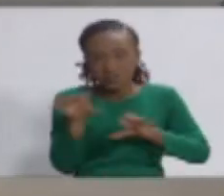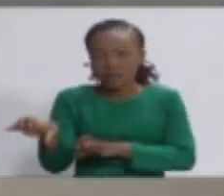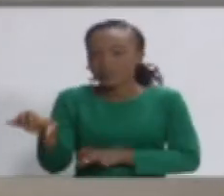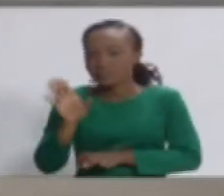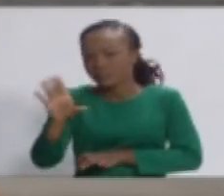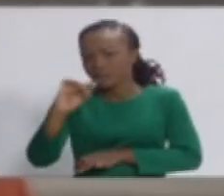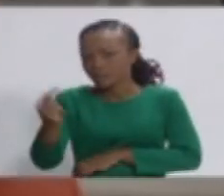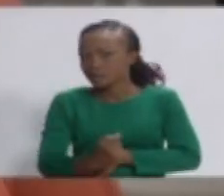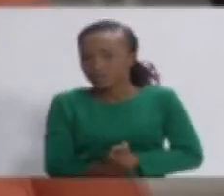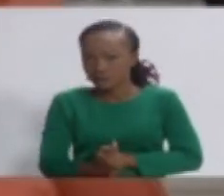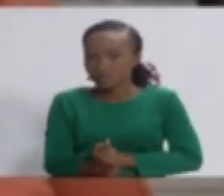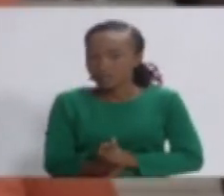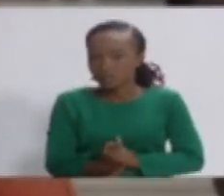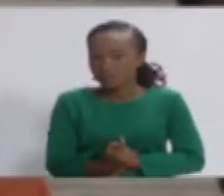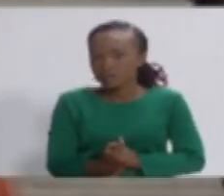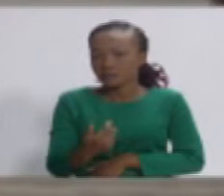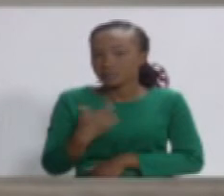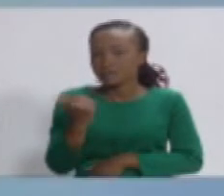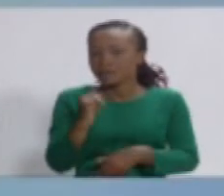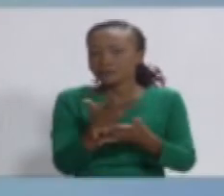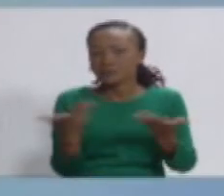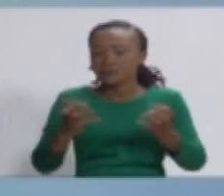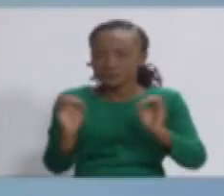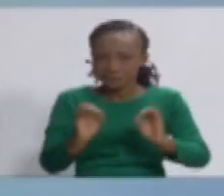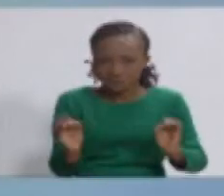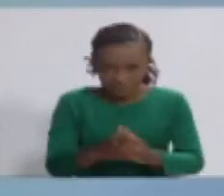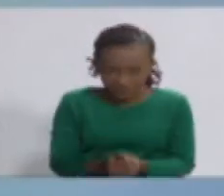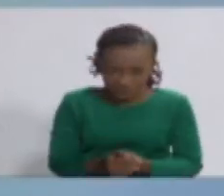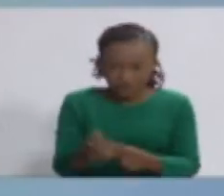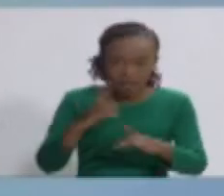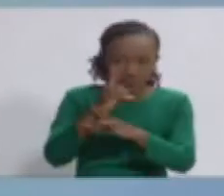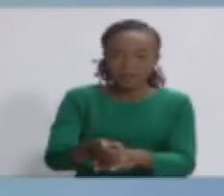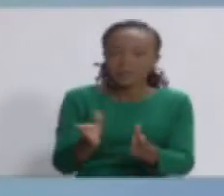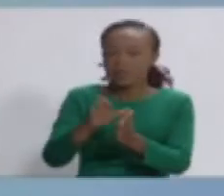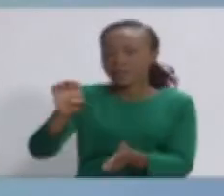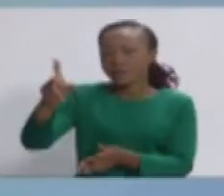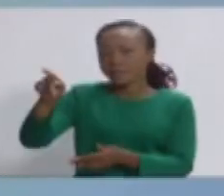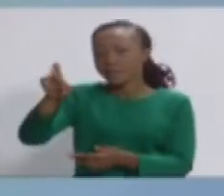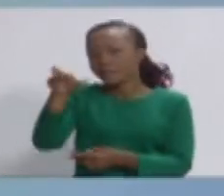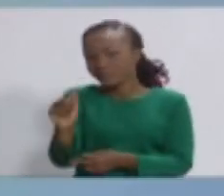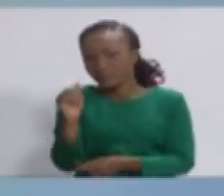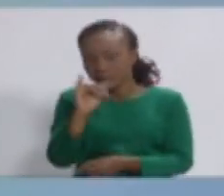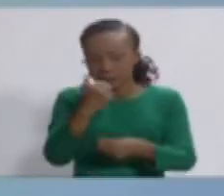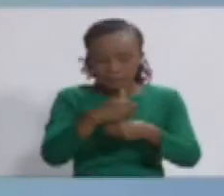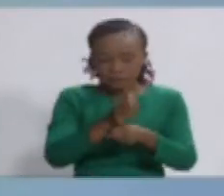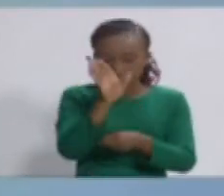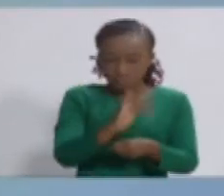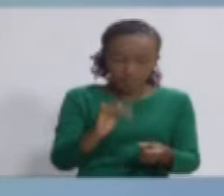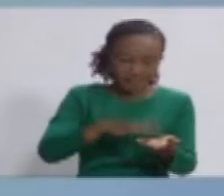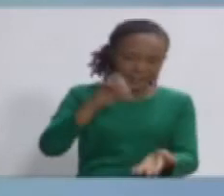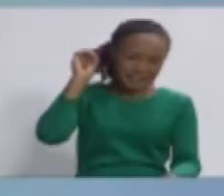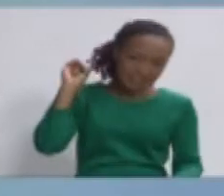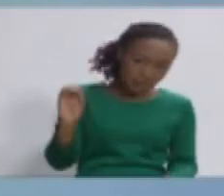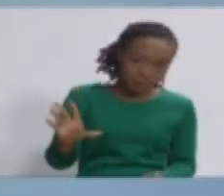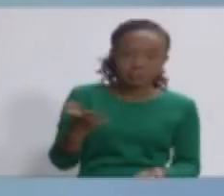Kenya wake, twateseka. Hatuna yeni. Kwa mujibu wa EPRA, ongezeko hilo limesababishwa na bei ya juu na